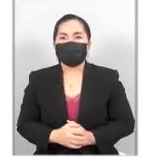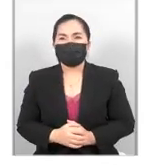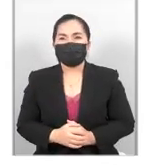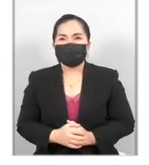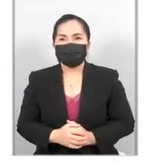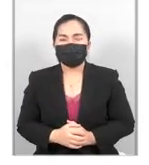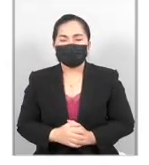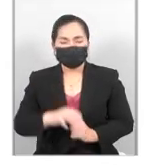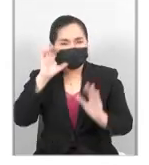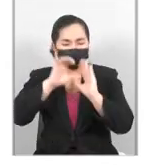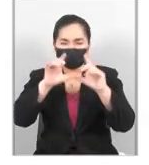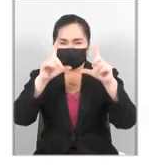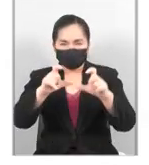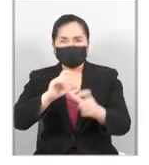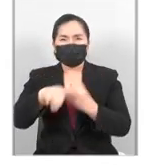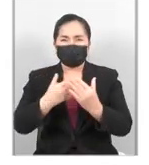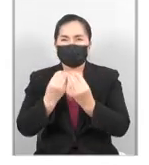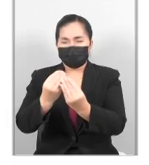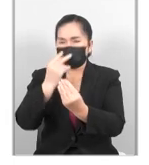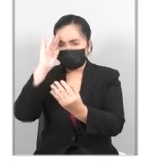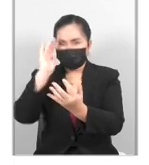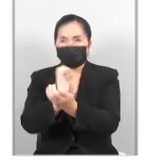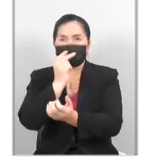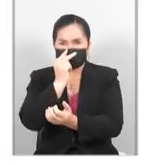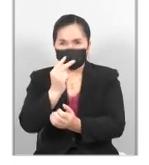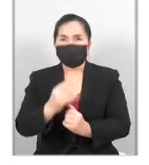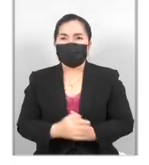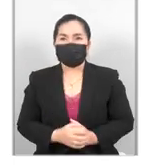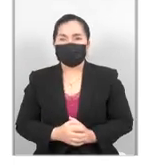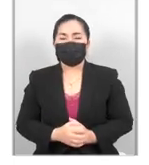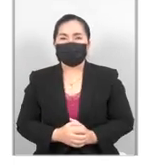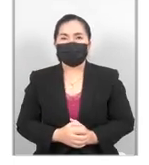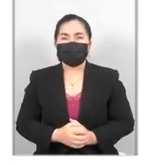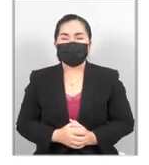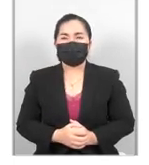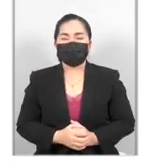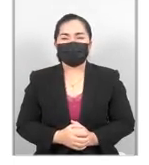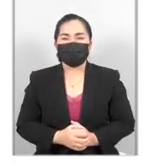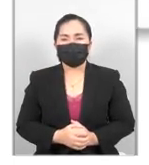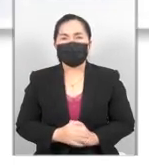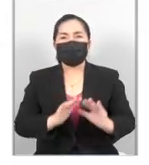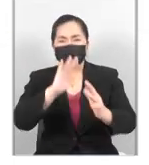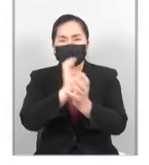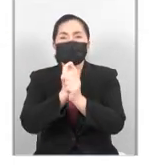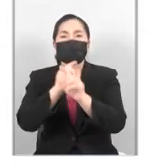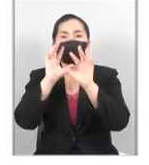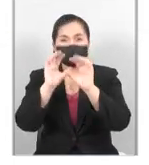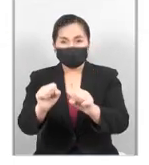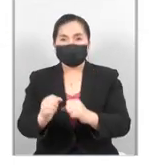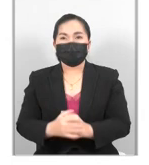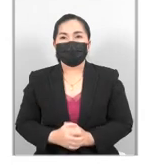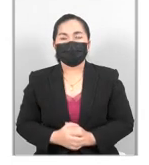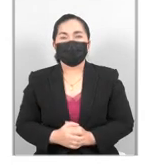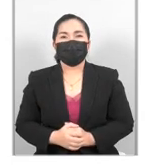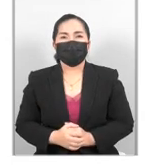แคปเจอร์ทั้งหมดเนี่ยให้ตำรวจดูจะได้แบบเฮ้ยตามจับให้หน่อยนี่คือส่งชีวิตเราถึงขนาด